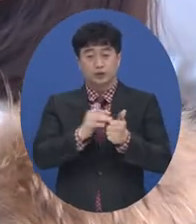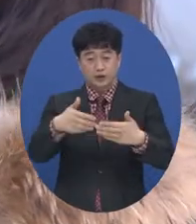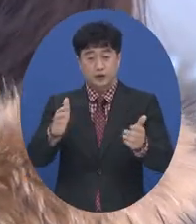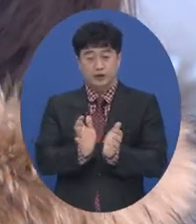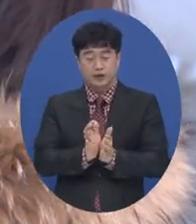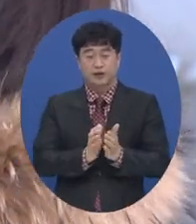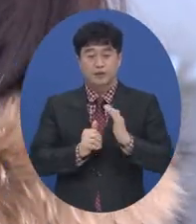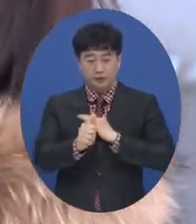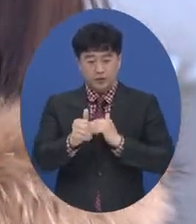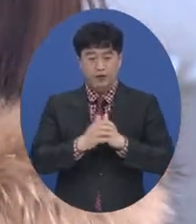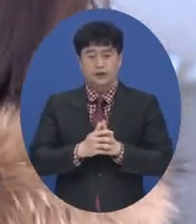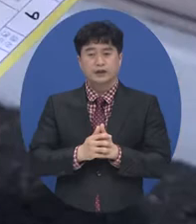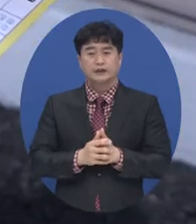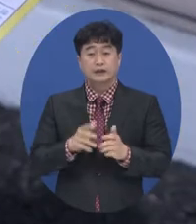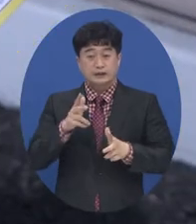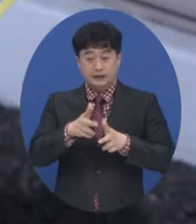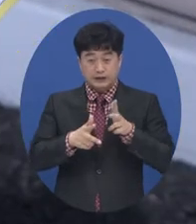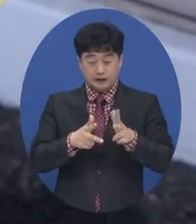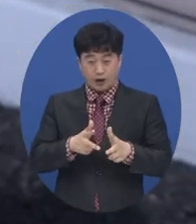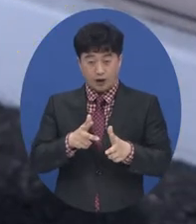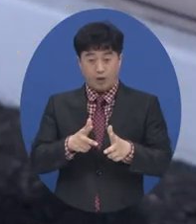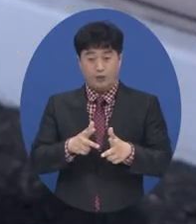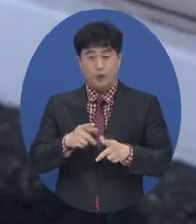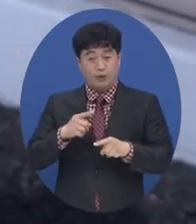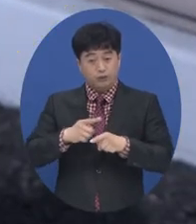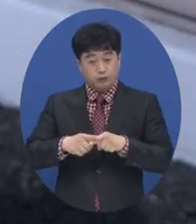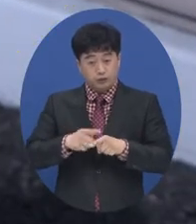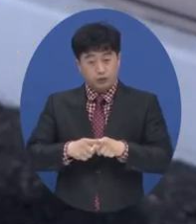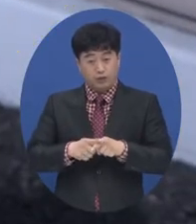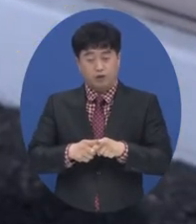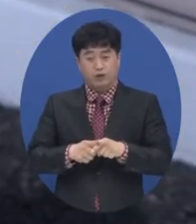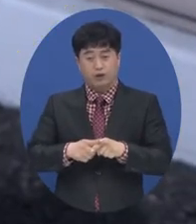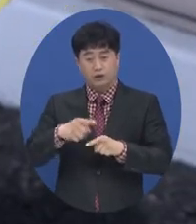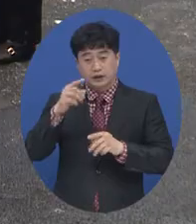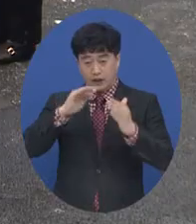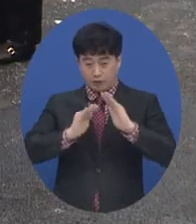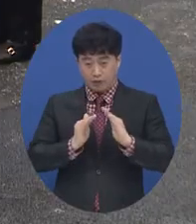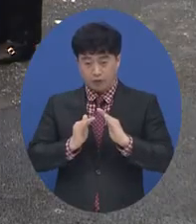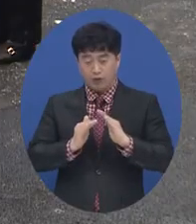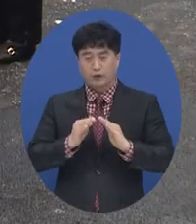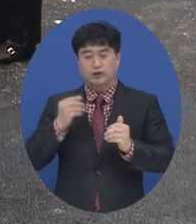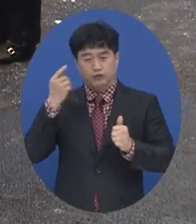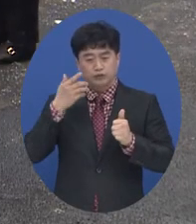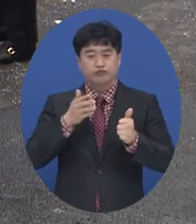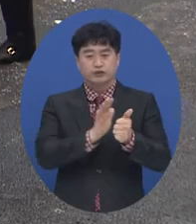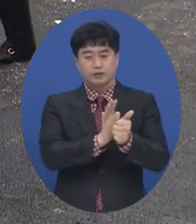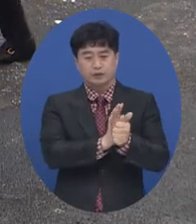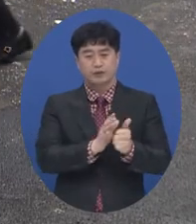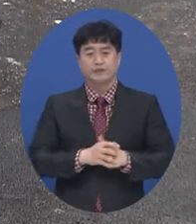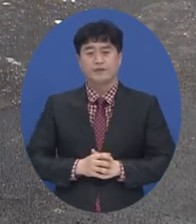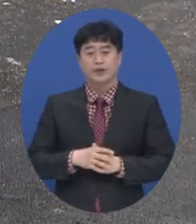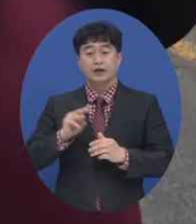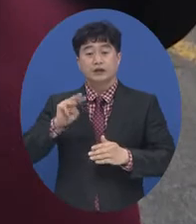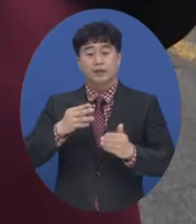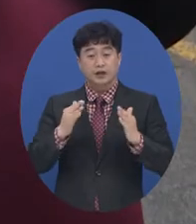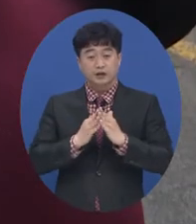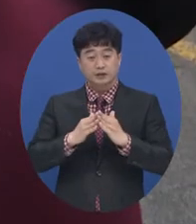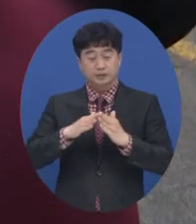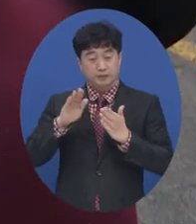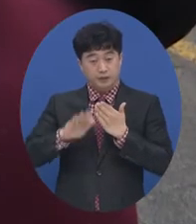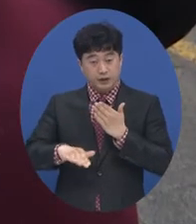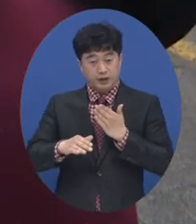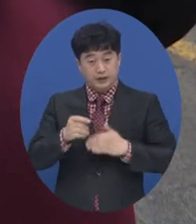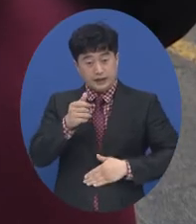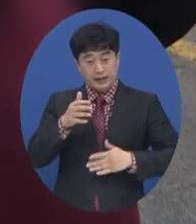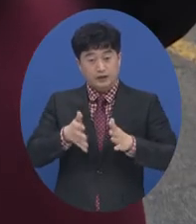사업성 분석 공사 내역서 등 각종 기술 자문을 해 줍니다 또 300세대 미만 소규모 공동주택